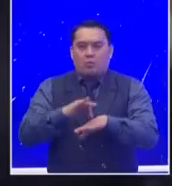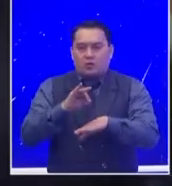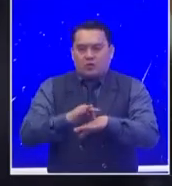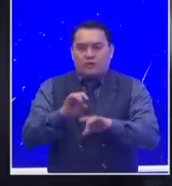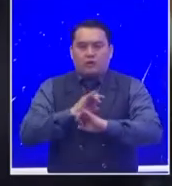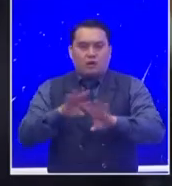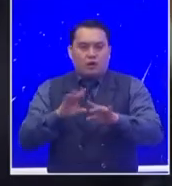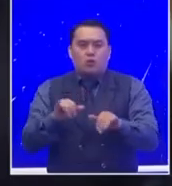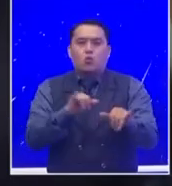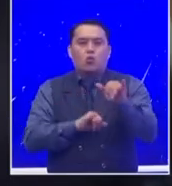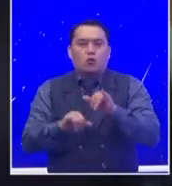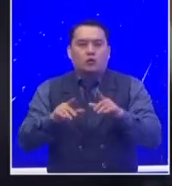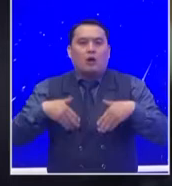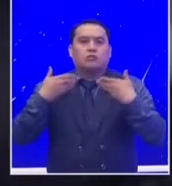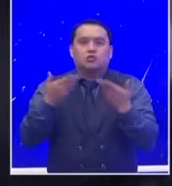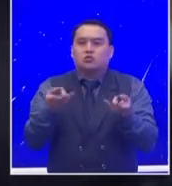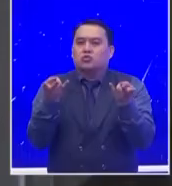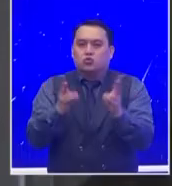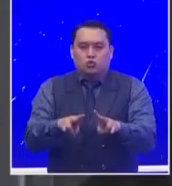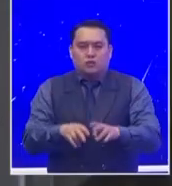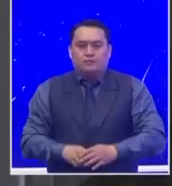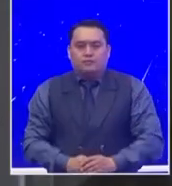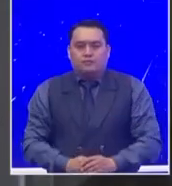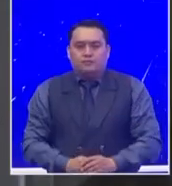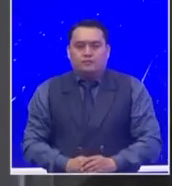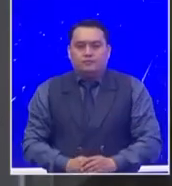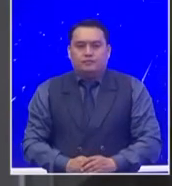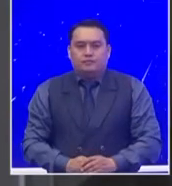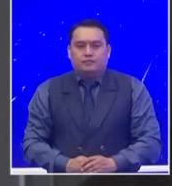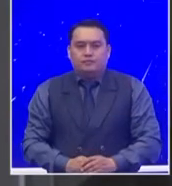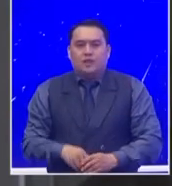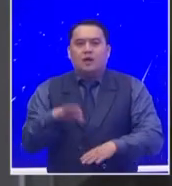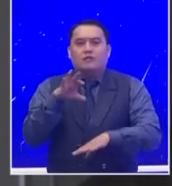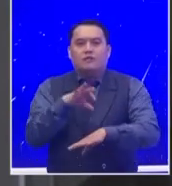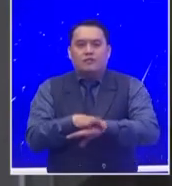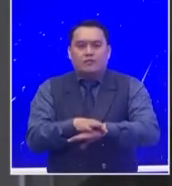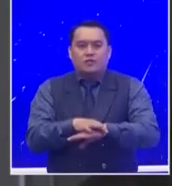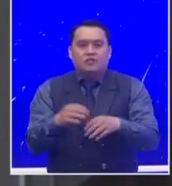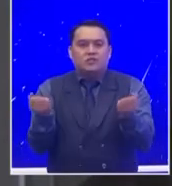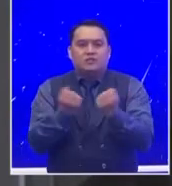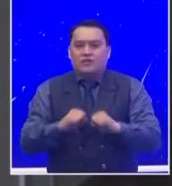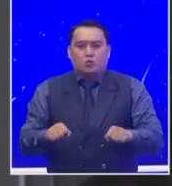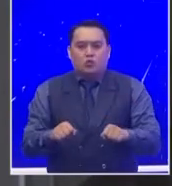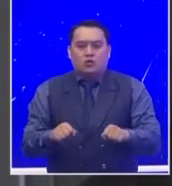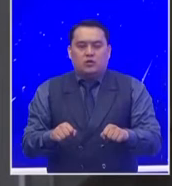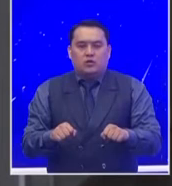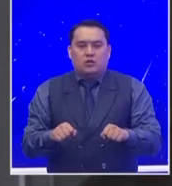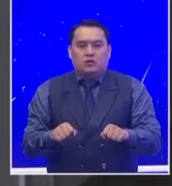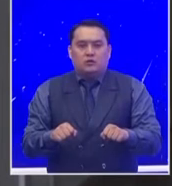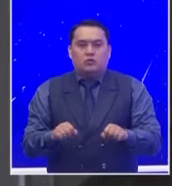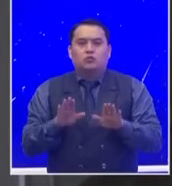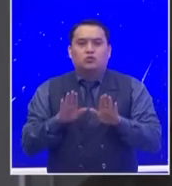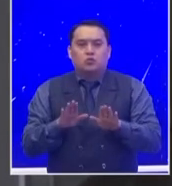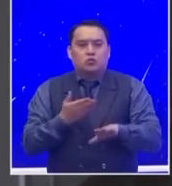подозрениях. Ходить куда-либо в таком случае не рекомендуется. Выявить коронавирусную инфекцию невозможно. Выявляется